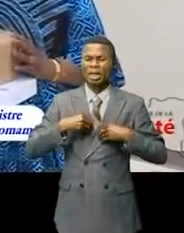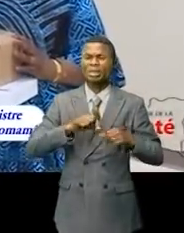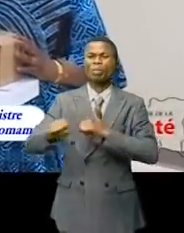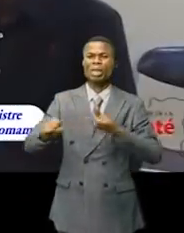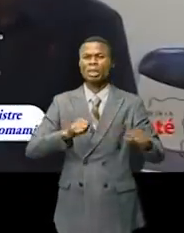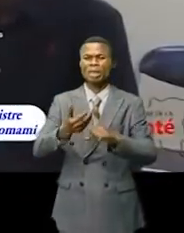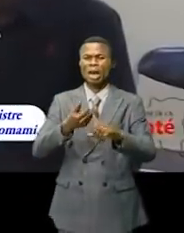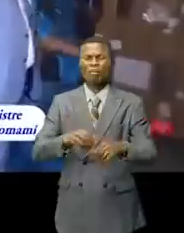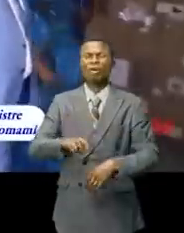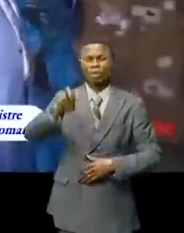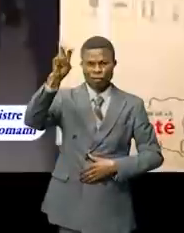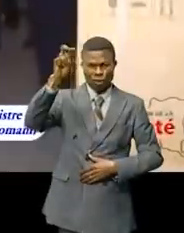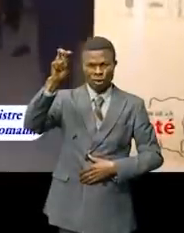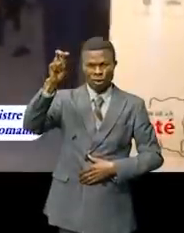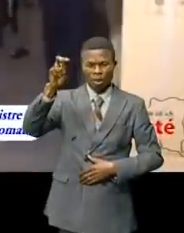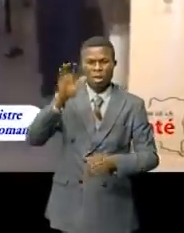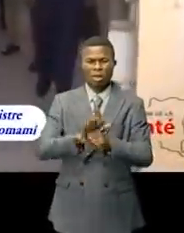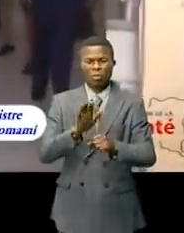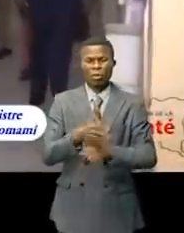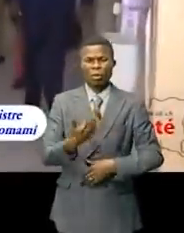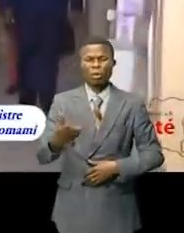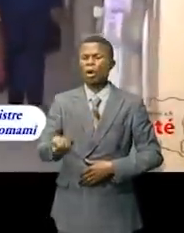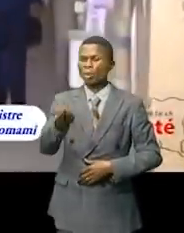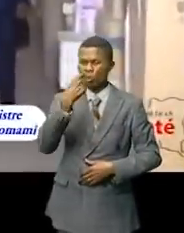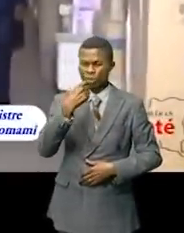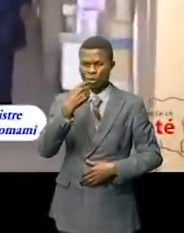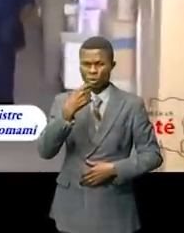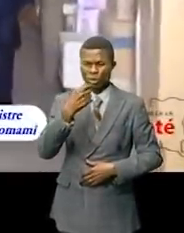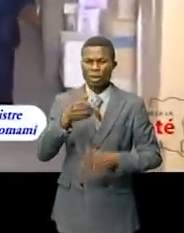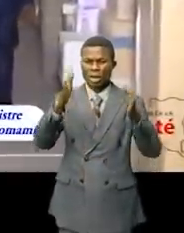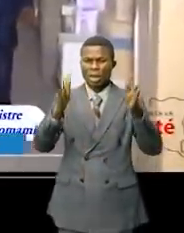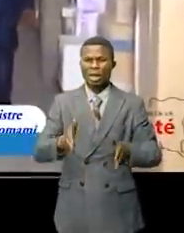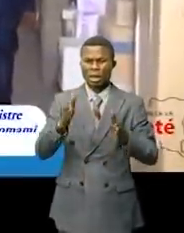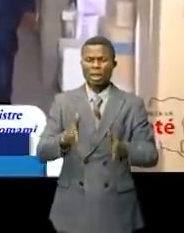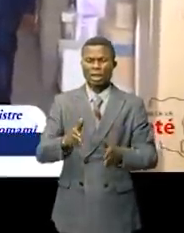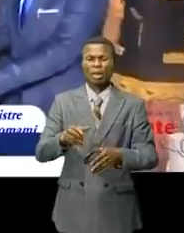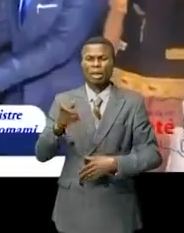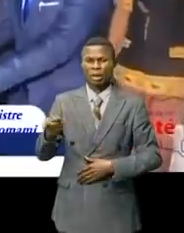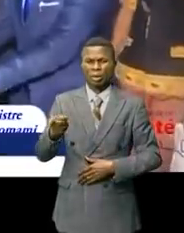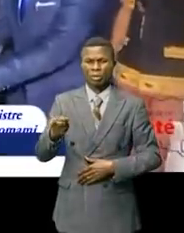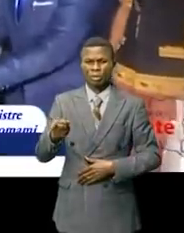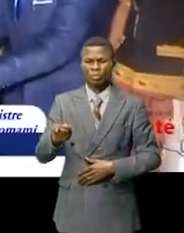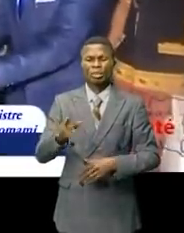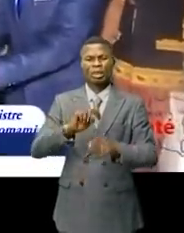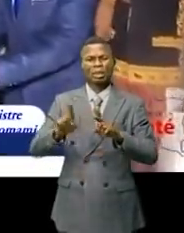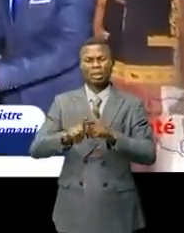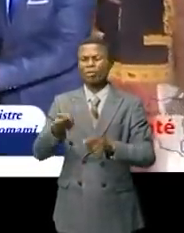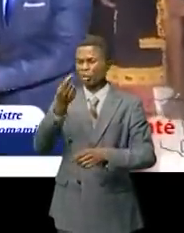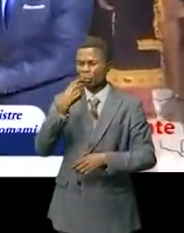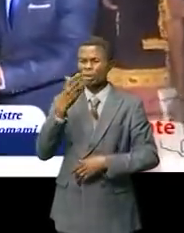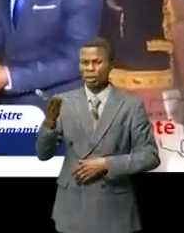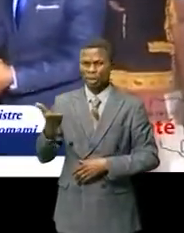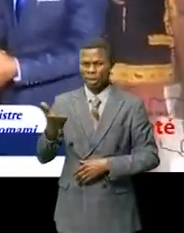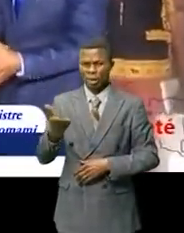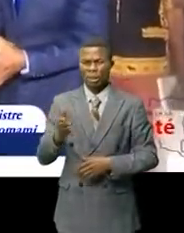les voyages et un lot important des médicaments composés des cartons d'ibuprofène en boxer et draw chloride sans